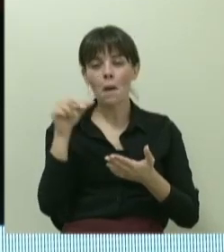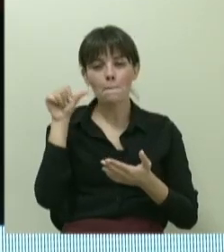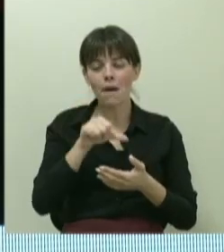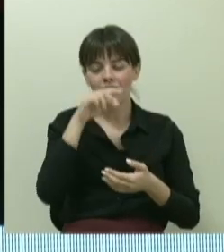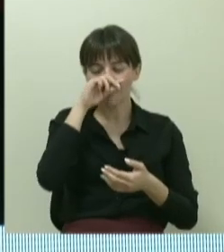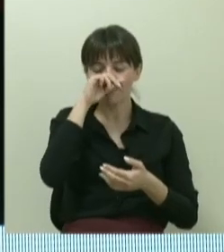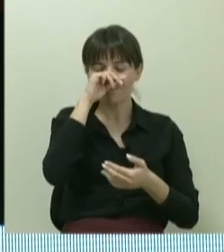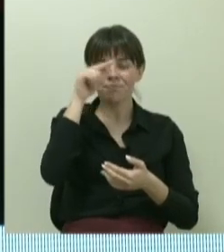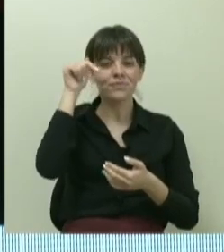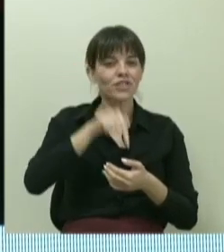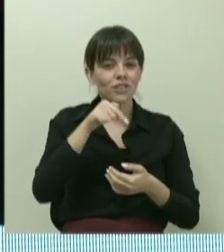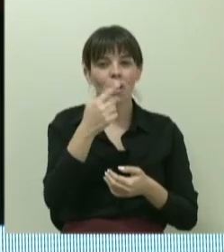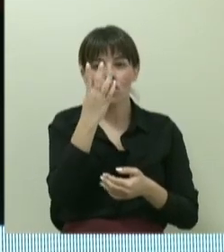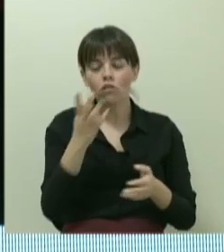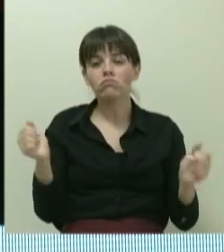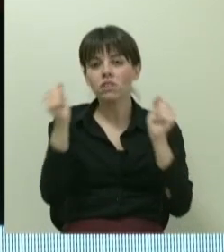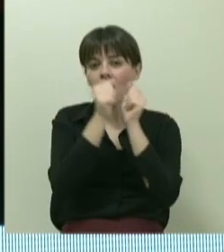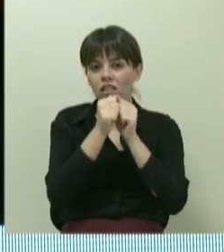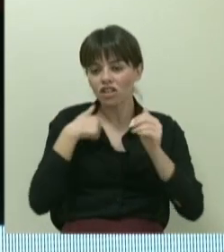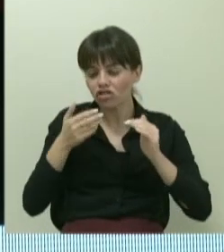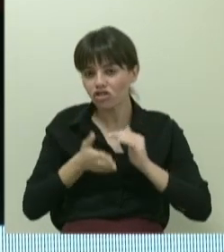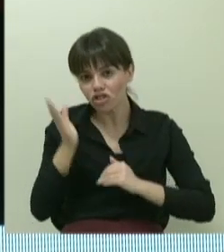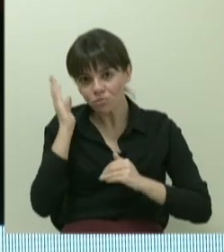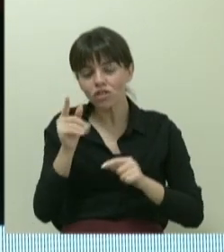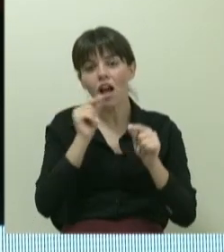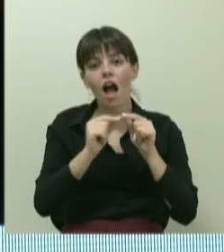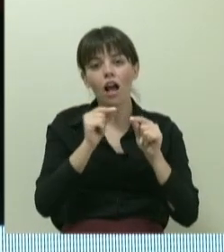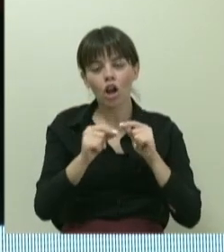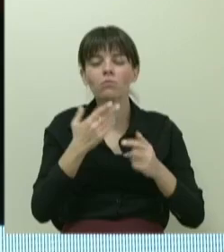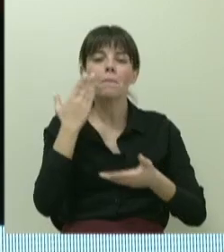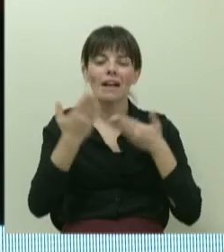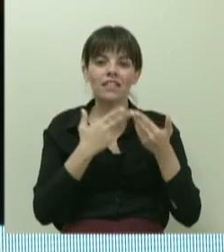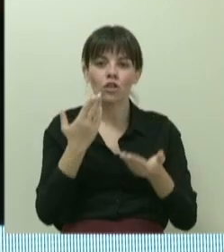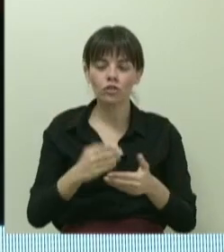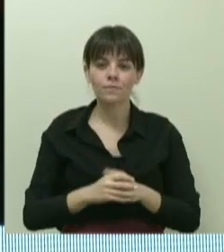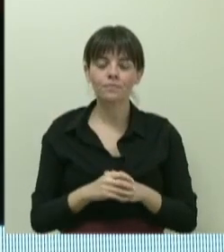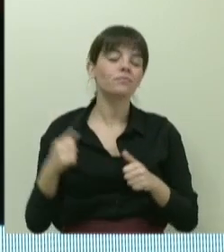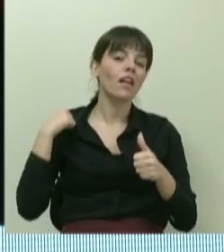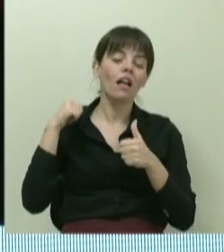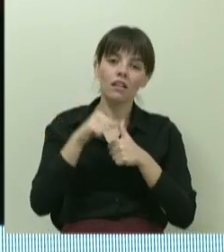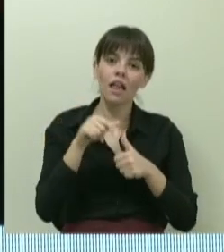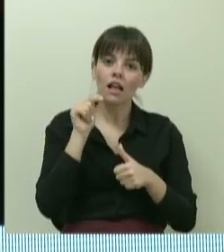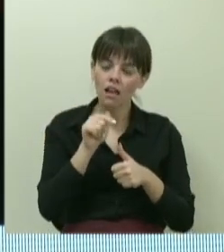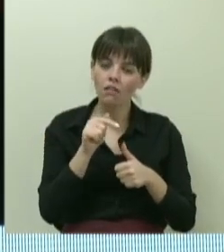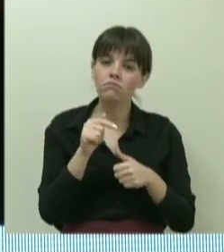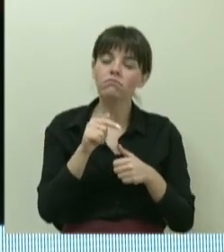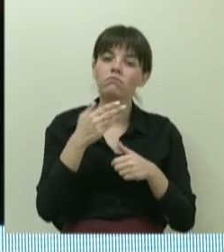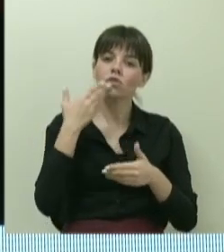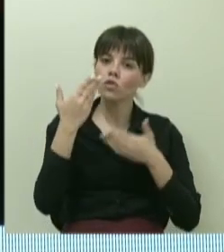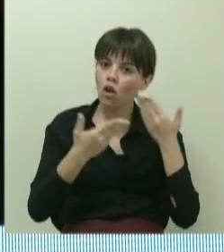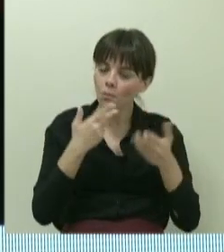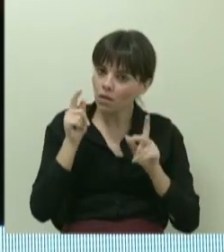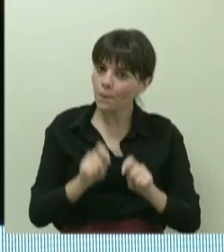maalesef şimdi 4 katına bizim çıkmış bir ekonomiden bahsediyoruz. Tekrar üzerine basa basa